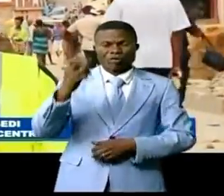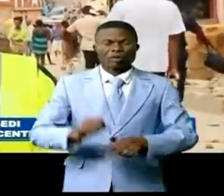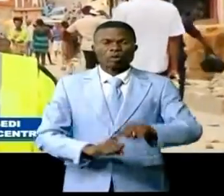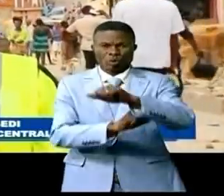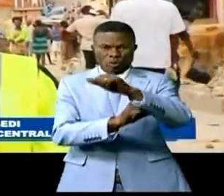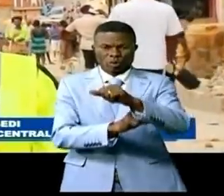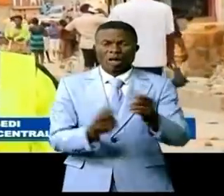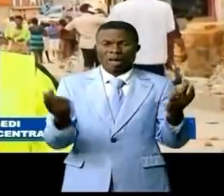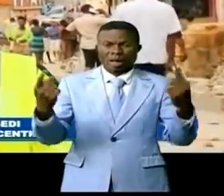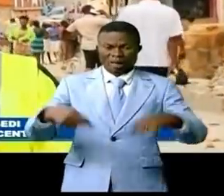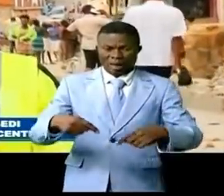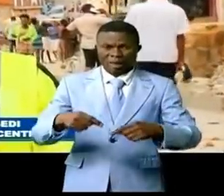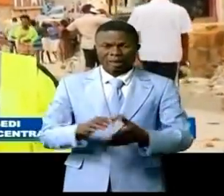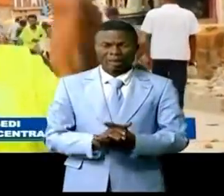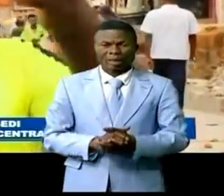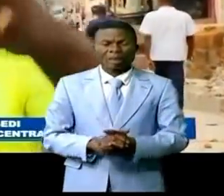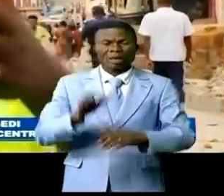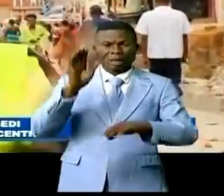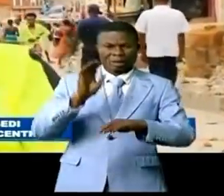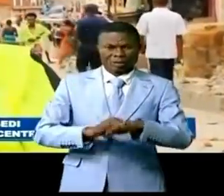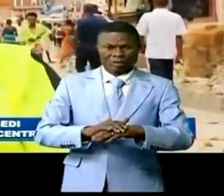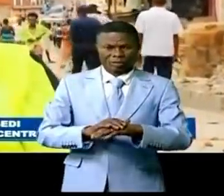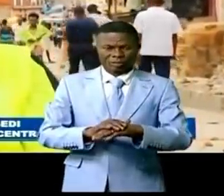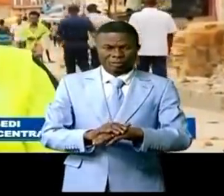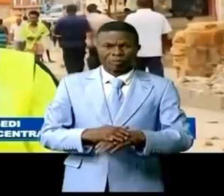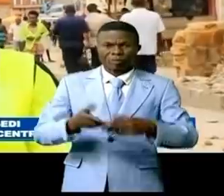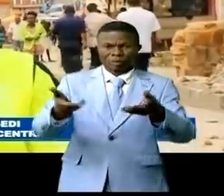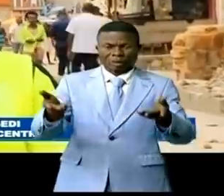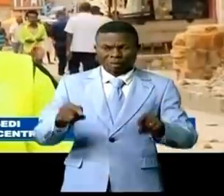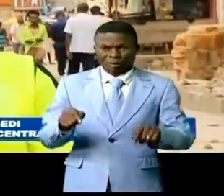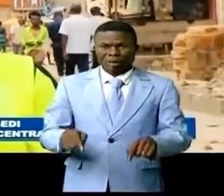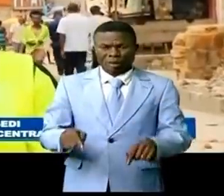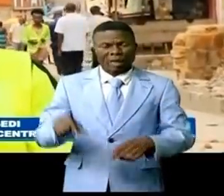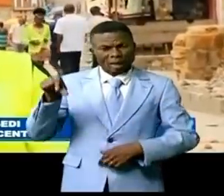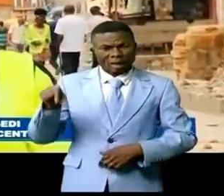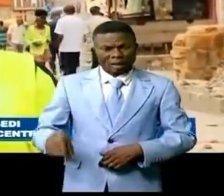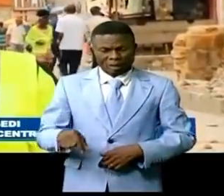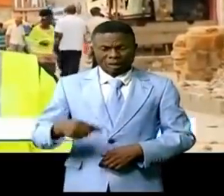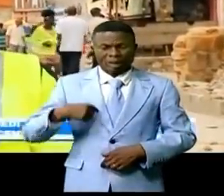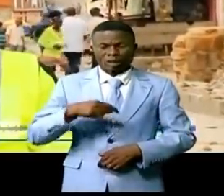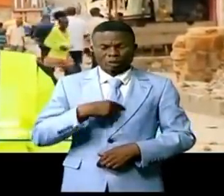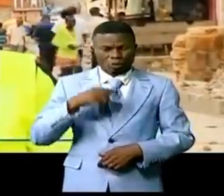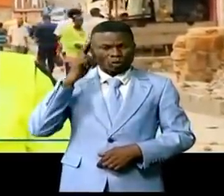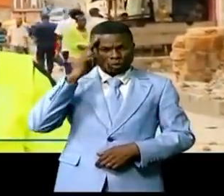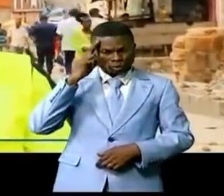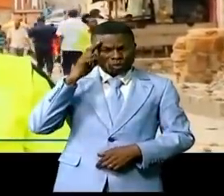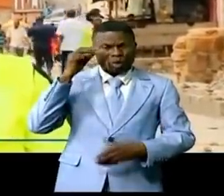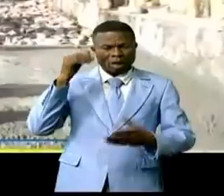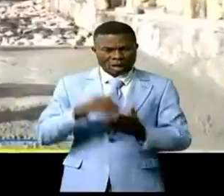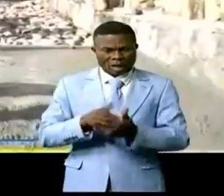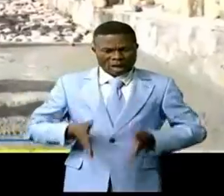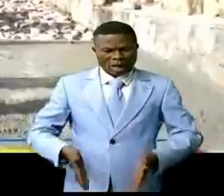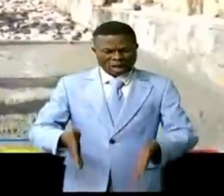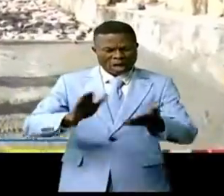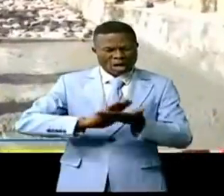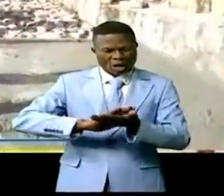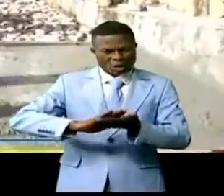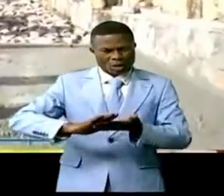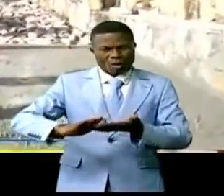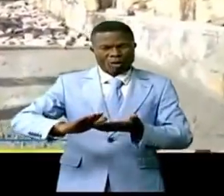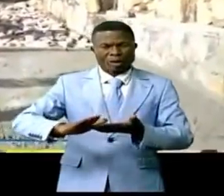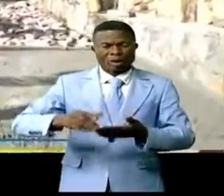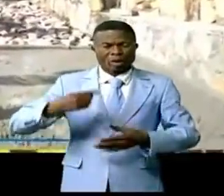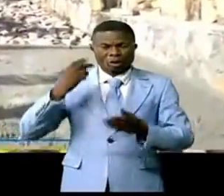Lorsque nous avons atteint la Bretagne Texas, nous sommes dit qu'il faut encore un macadam. Mais nous avons